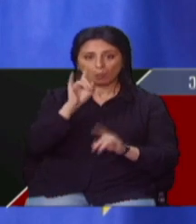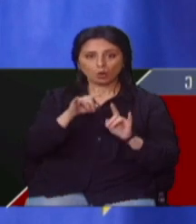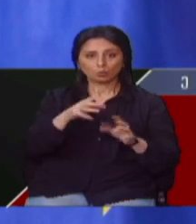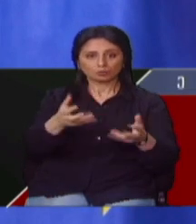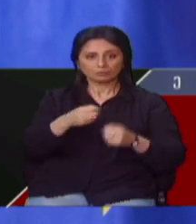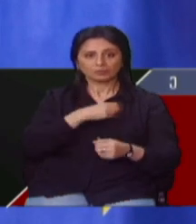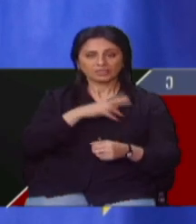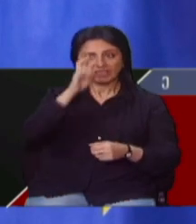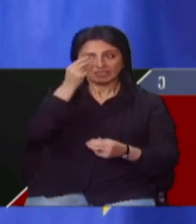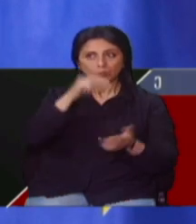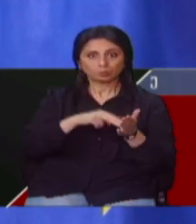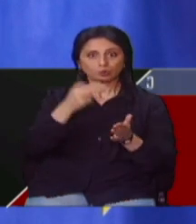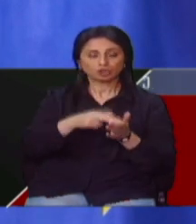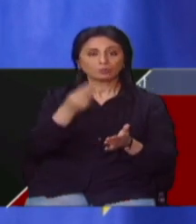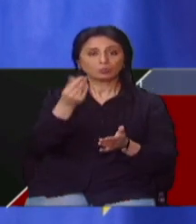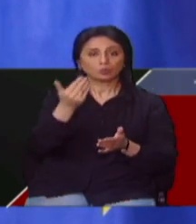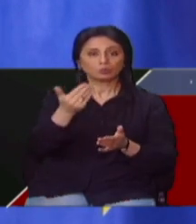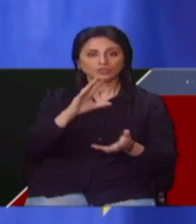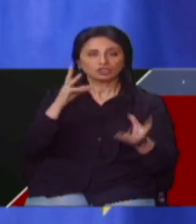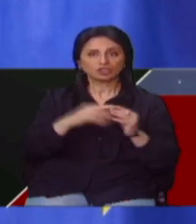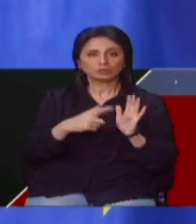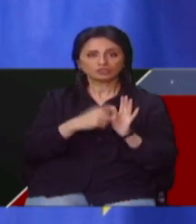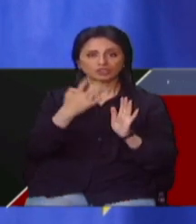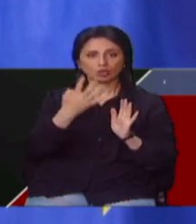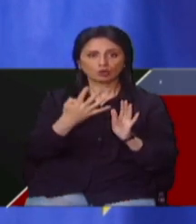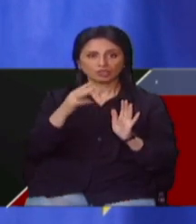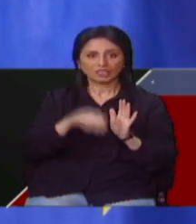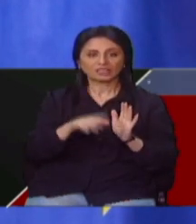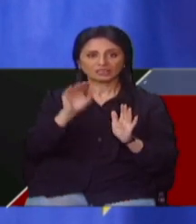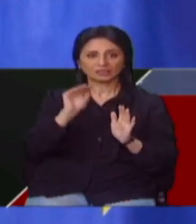მოტყუები დაეუფლნენ სახელმწიფო ბიუჯეტის კუთვნილ ჯამში 704.714 ლარს,